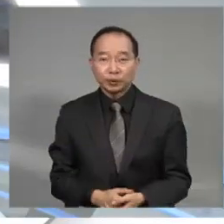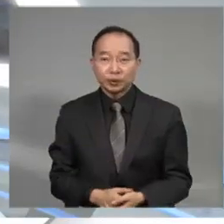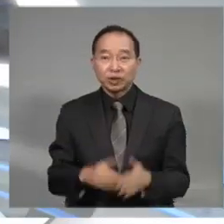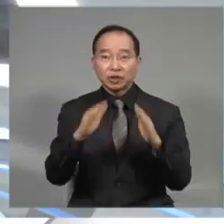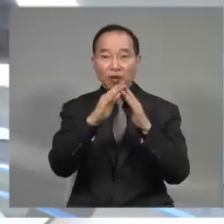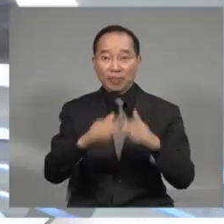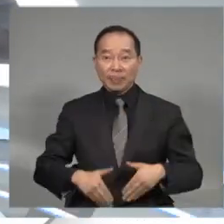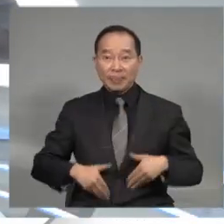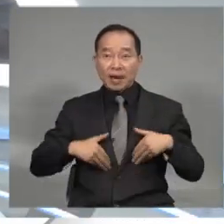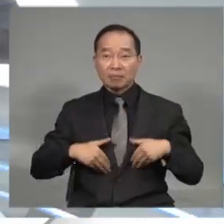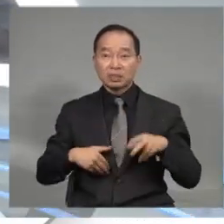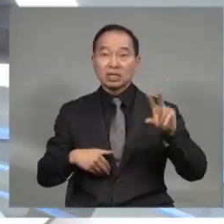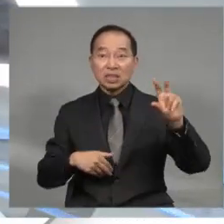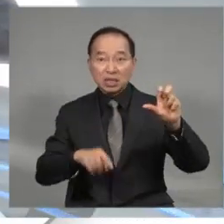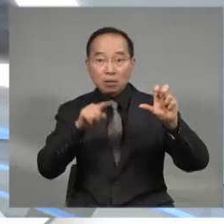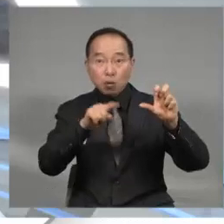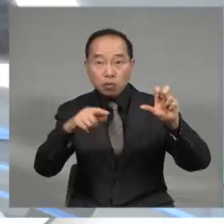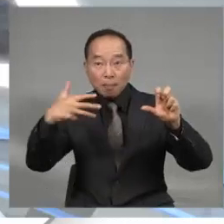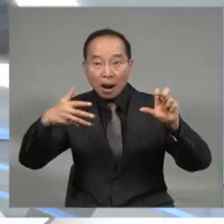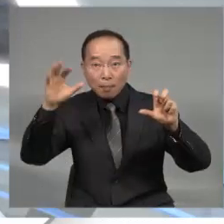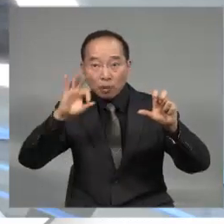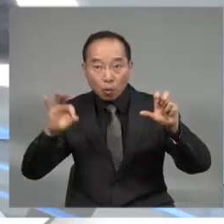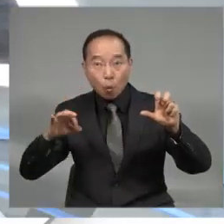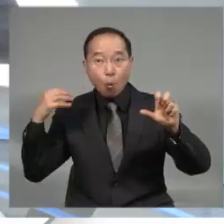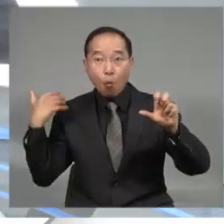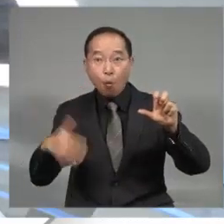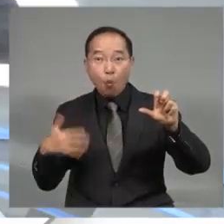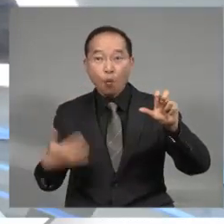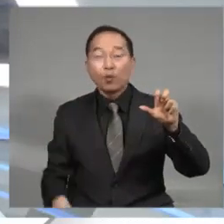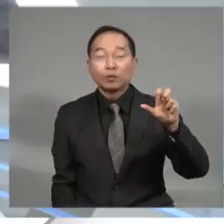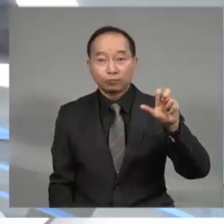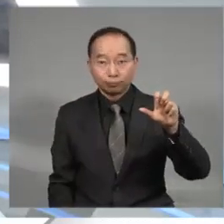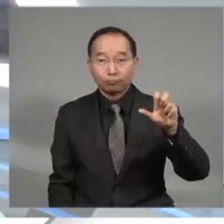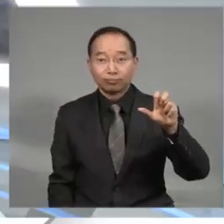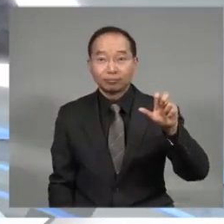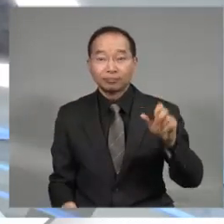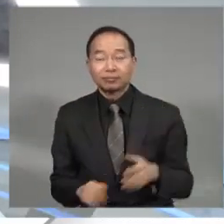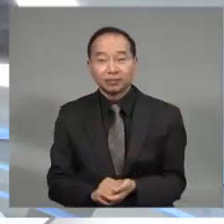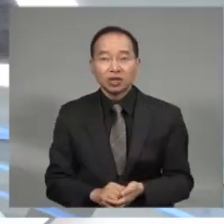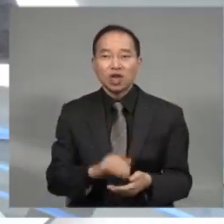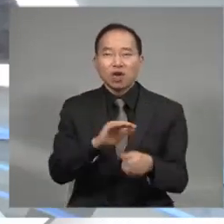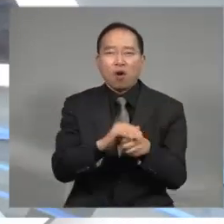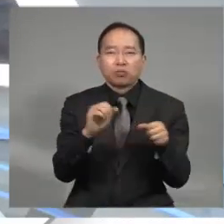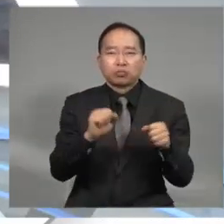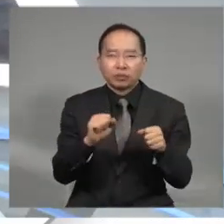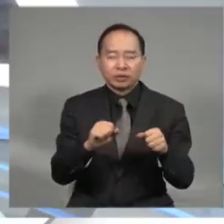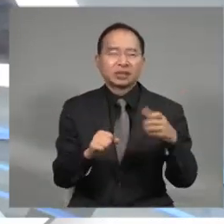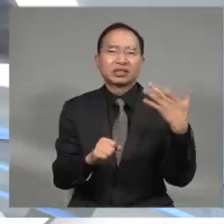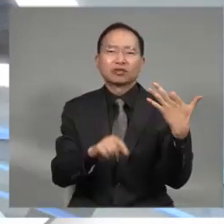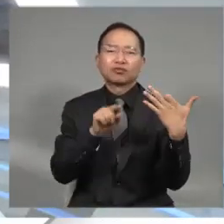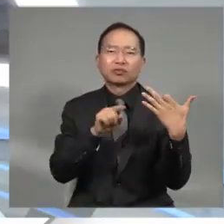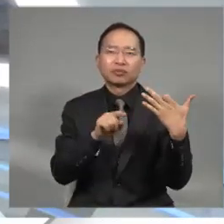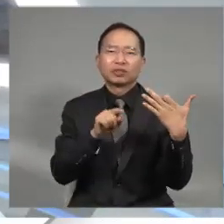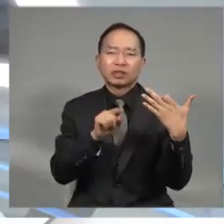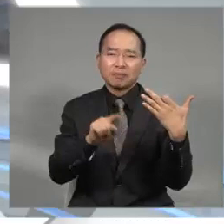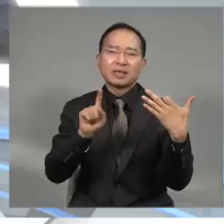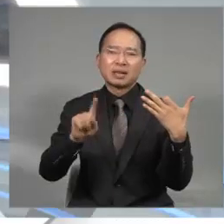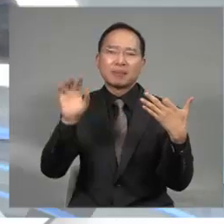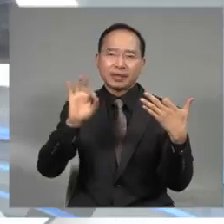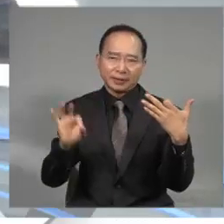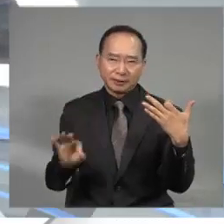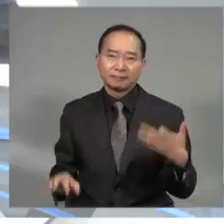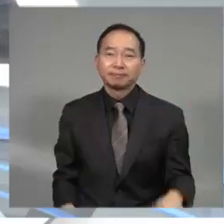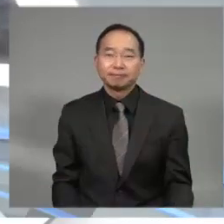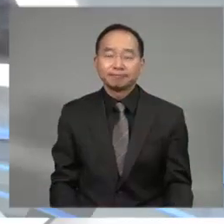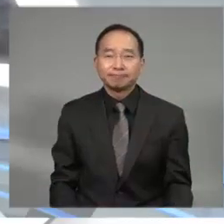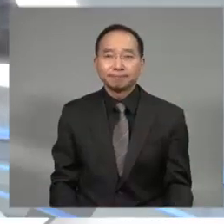전라남도 지역은 25.8%를 기록하고 있는데요. 경상북도는 19.1% 사전투표율 보이고 있습니다.